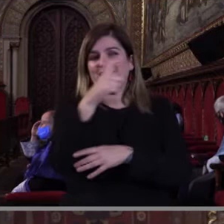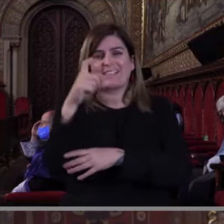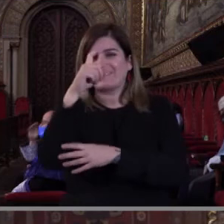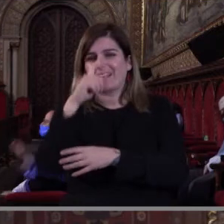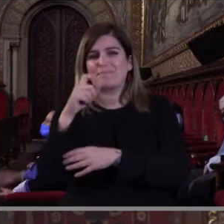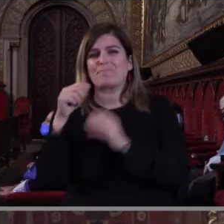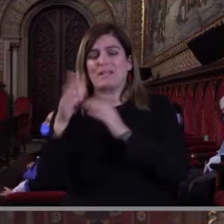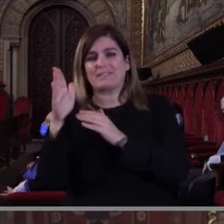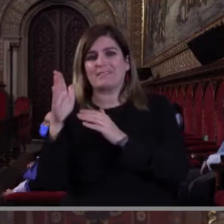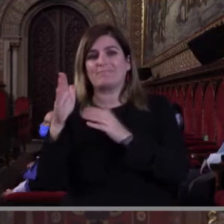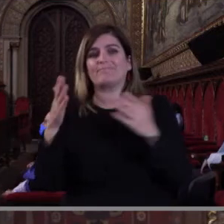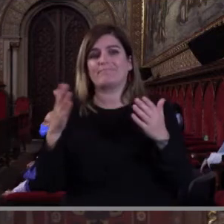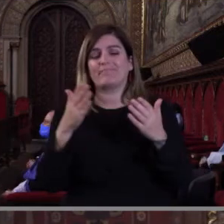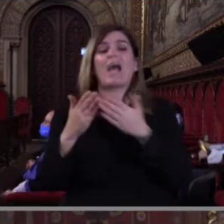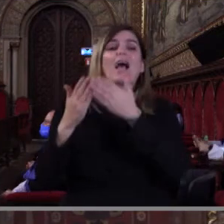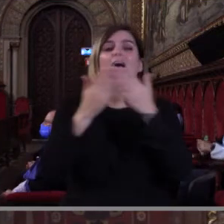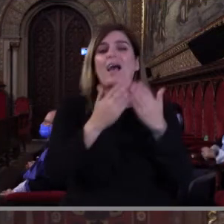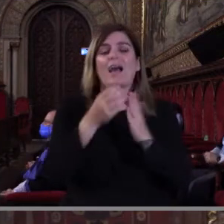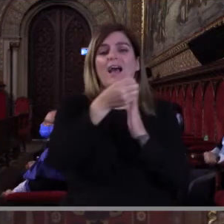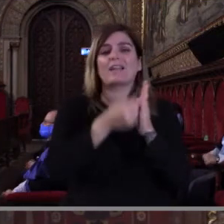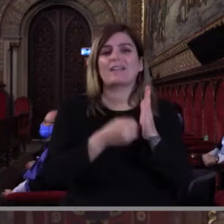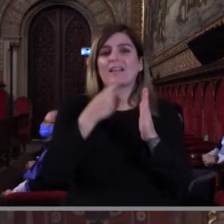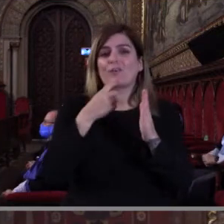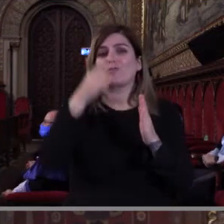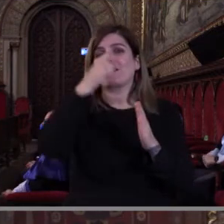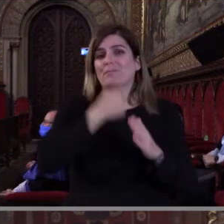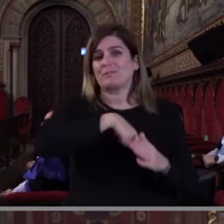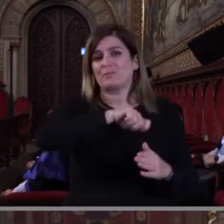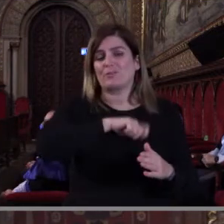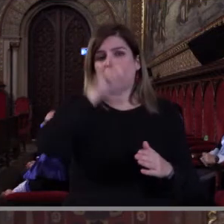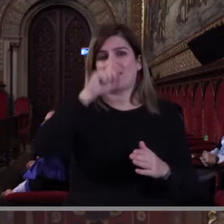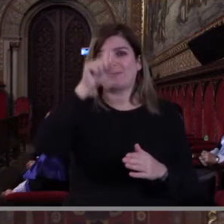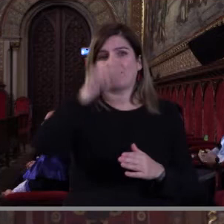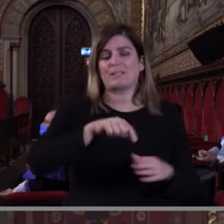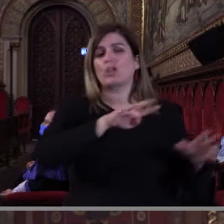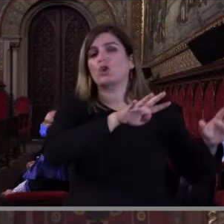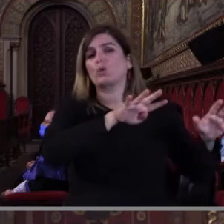anys. L'article fa referència a la pandèmia de grip espanyola de